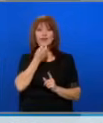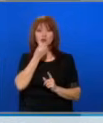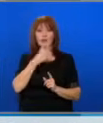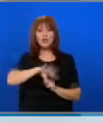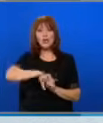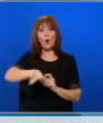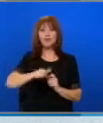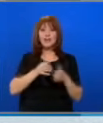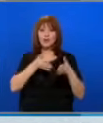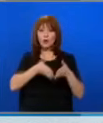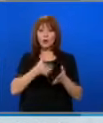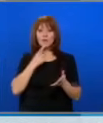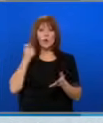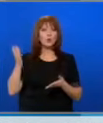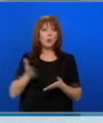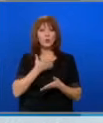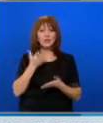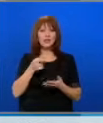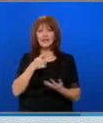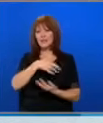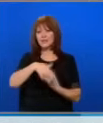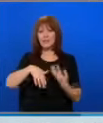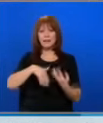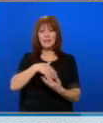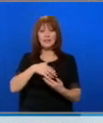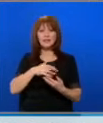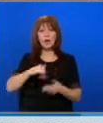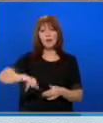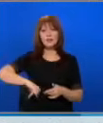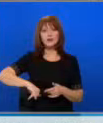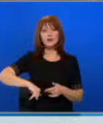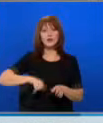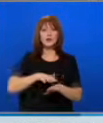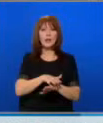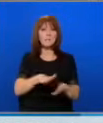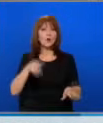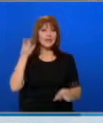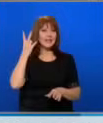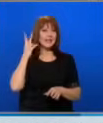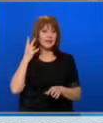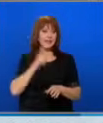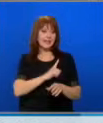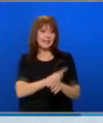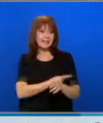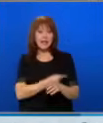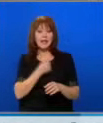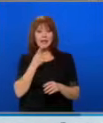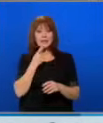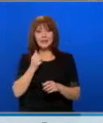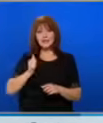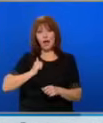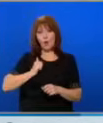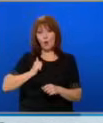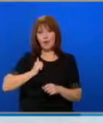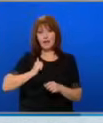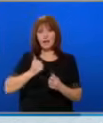и по-точно от както там се намесиха международните морски сили, за да охраняват района и да охраняват корабния